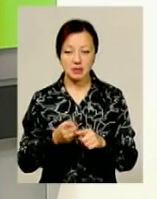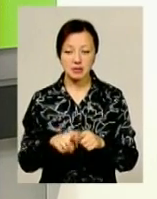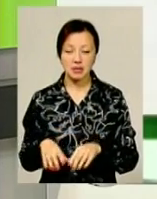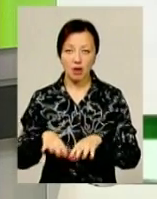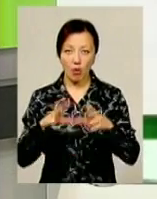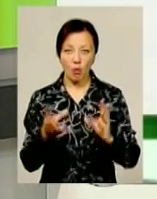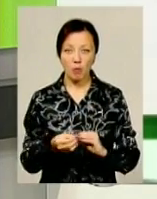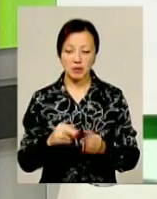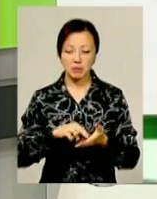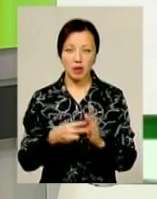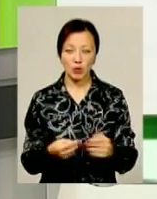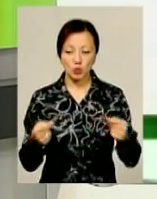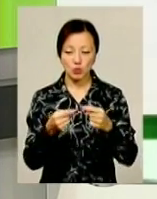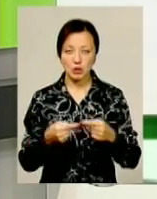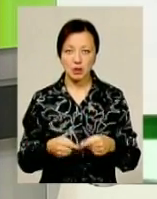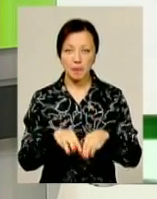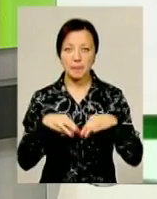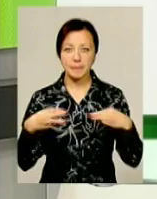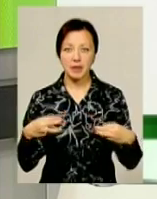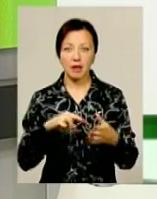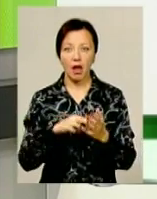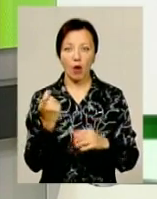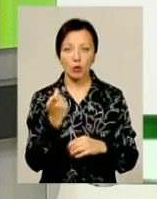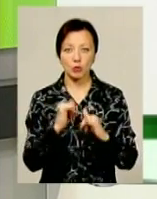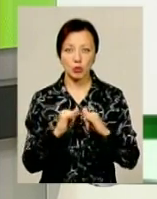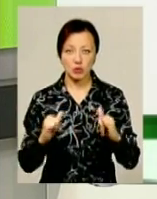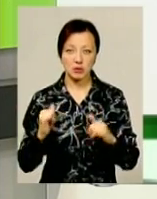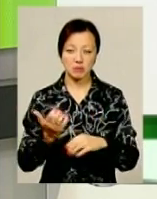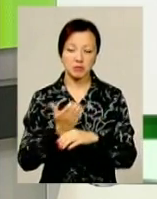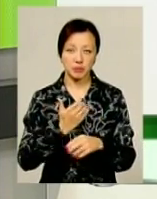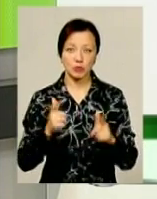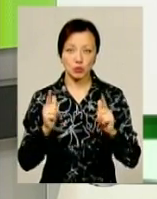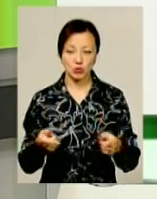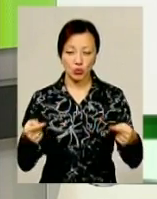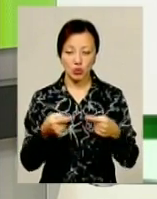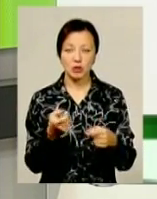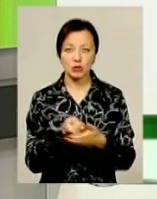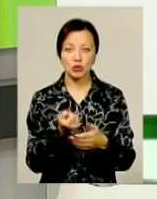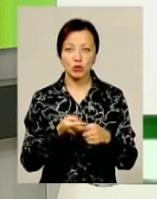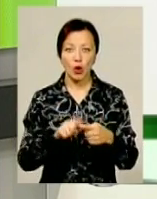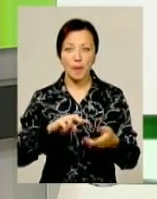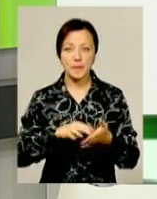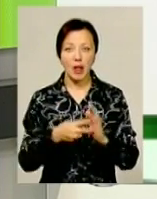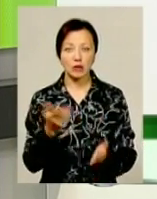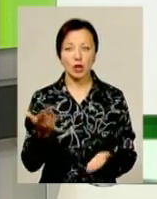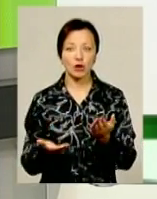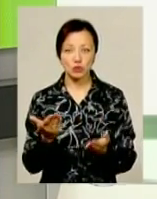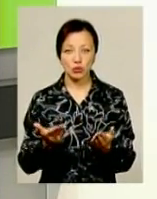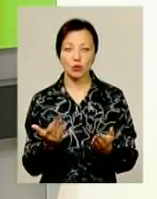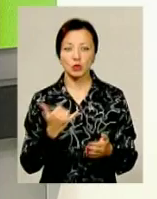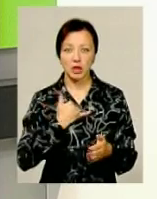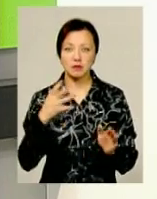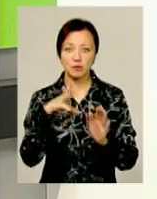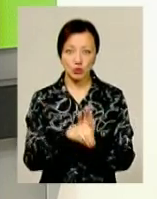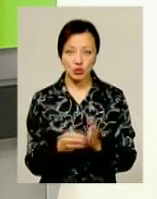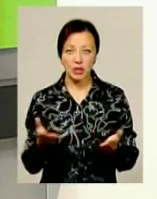комплексний план, він узгоджується з Мінекономрозвитку в Києві, тобто вони його нам узгоджують. І відповідно до цього комплексного плану, якщо вже в нас включено